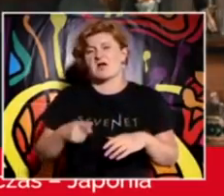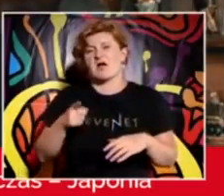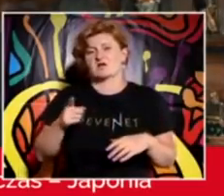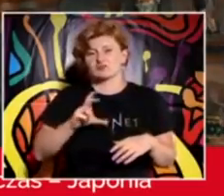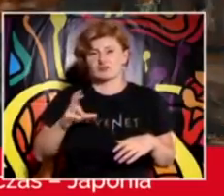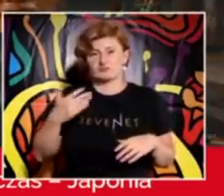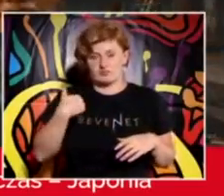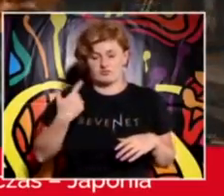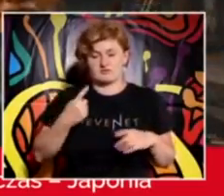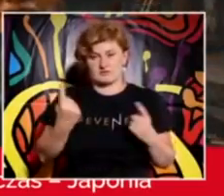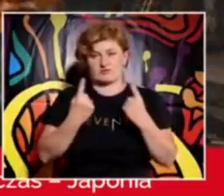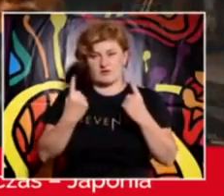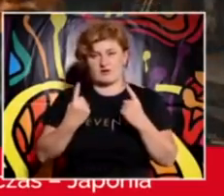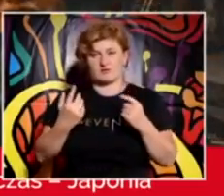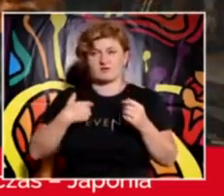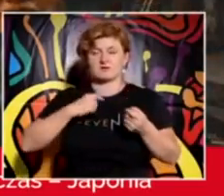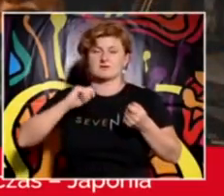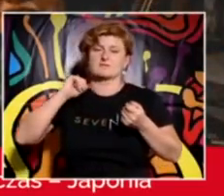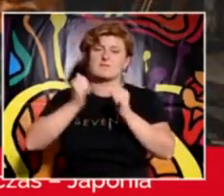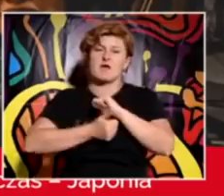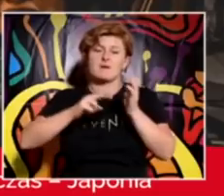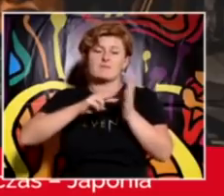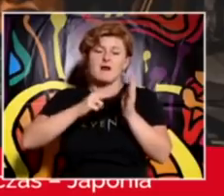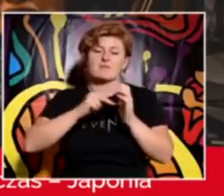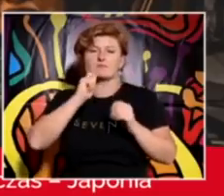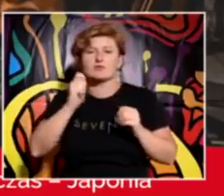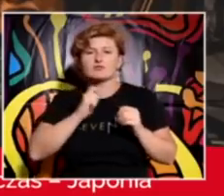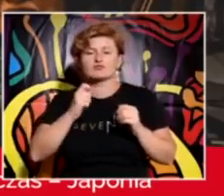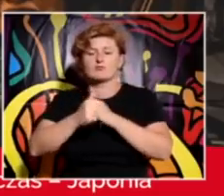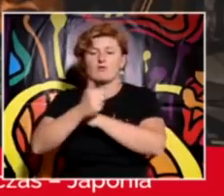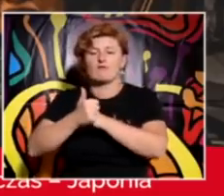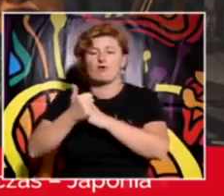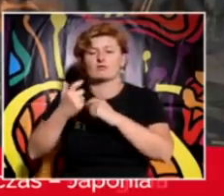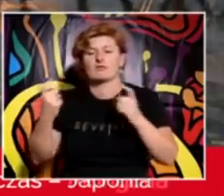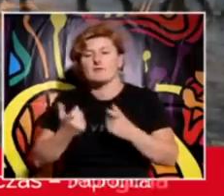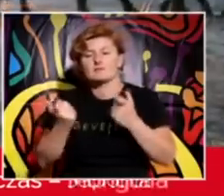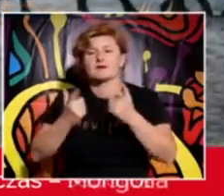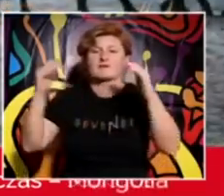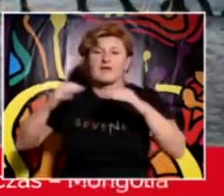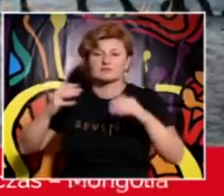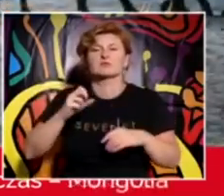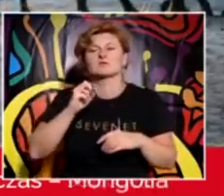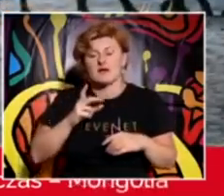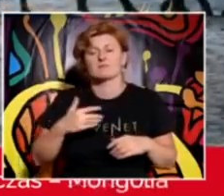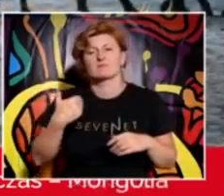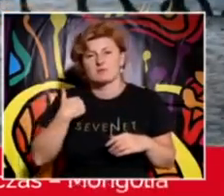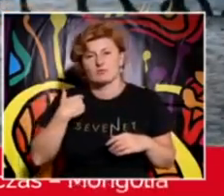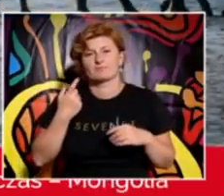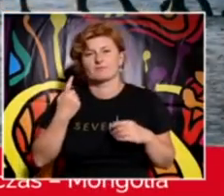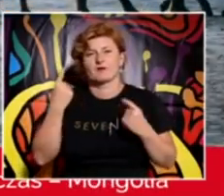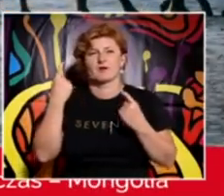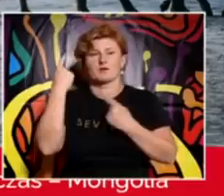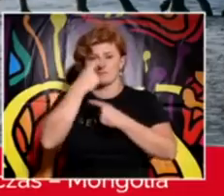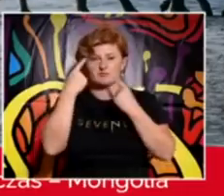tak, że zmieniliście plan podróży, a z uwagi na pogodę albo na jakiekolwiek inne zagrożenia? Tak jest. Myślę, że